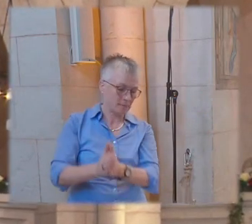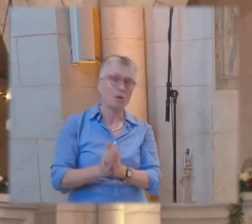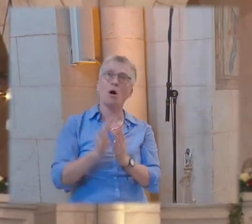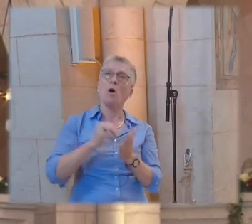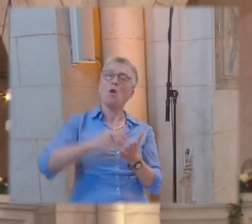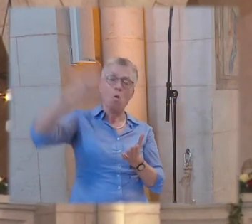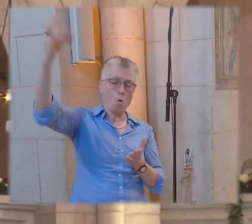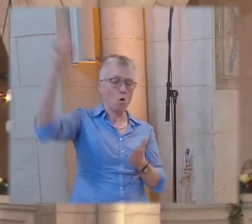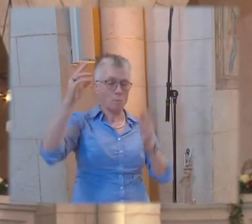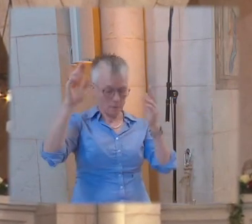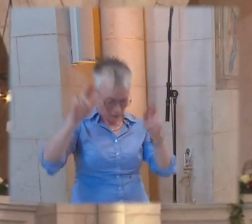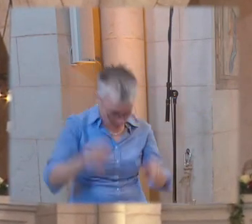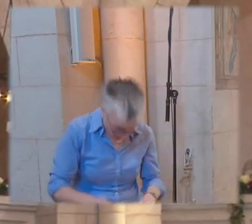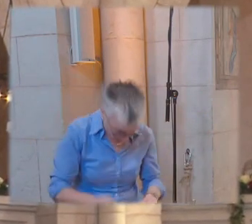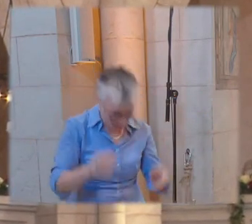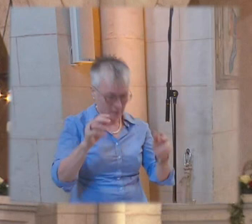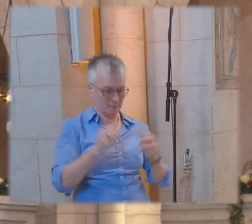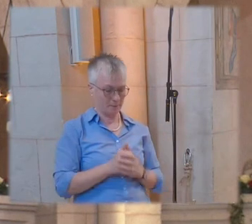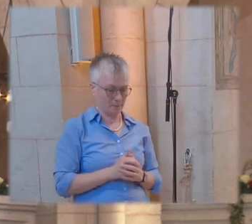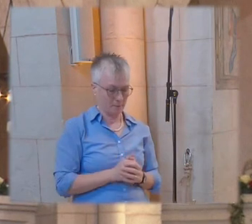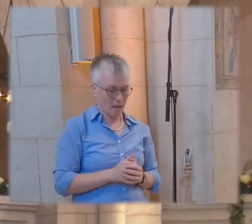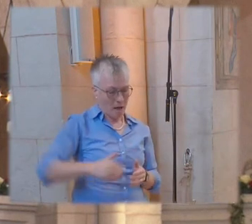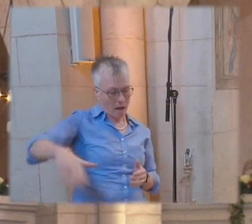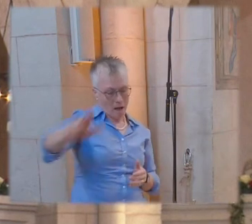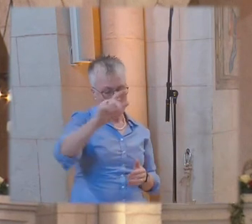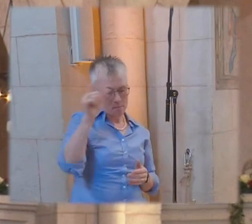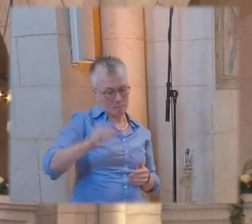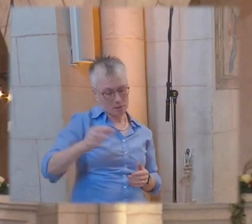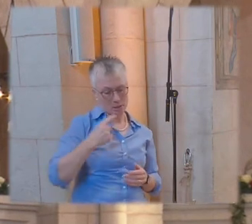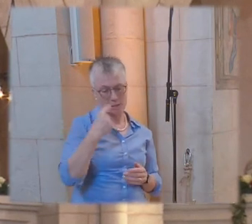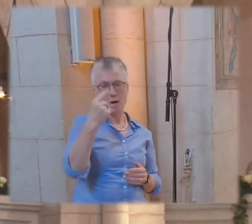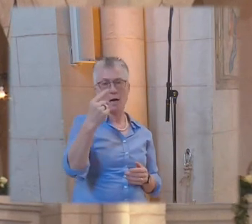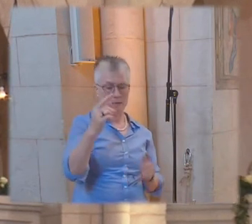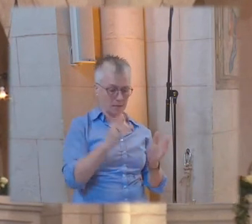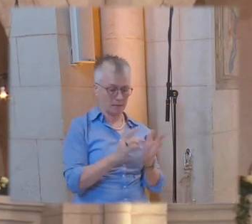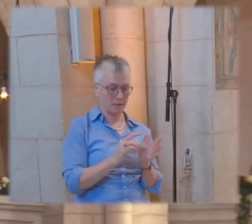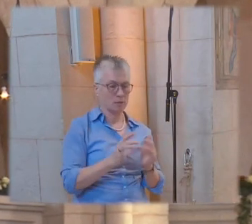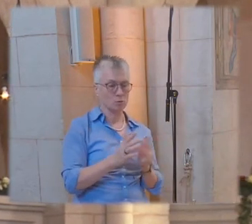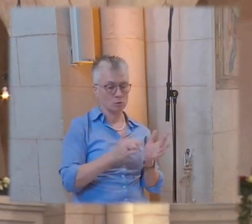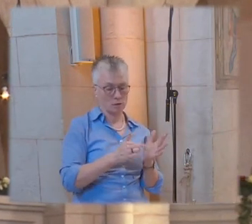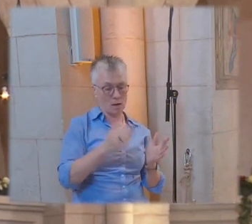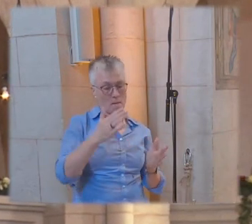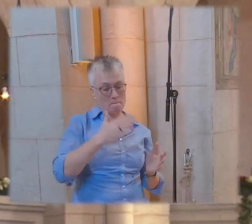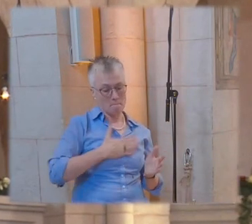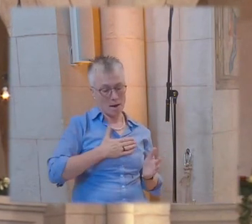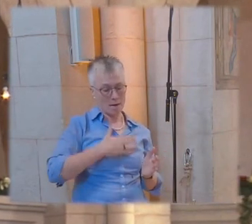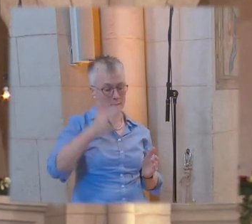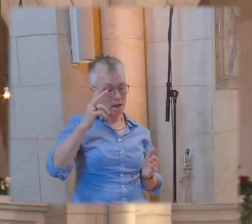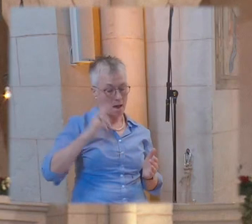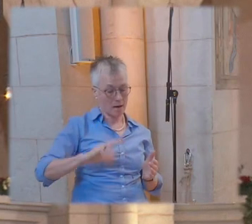Darum hat ihn Gott über alle erhöht und ihm den Namen gegeben, der größer ist als alle